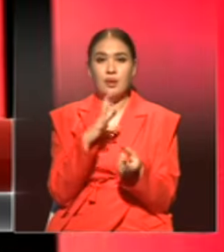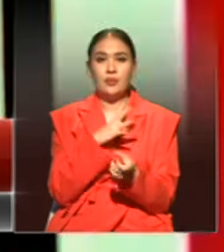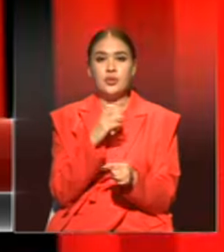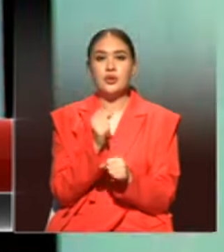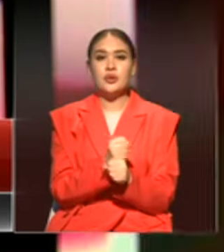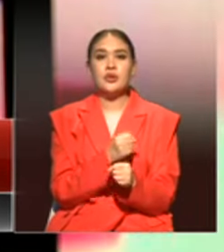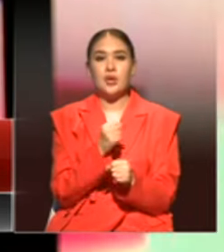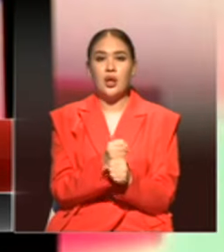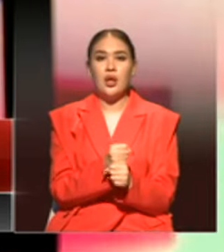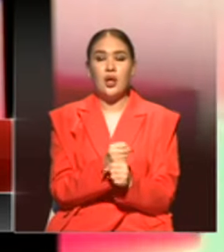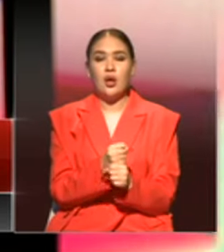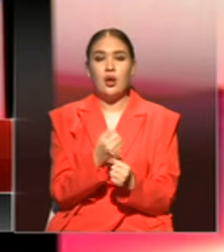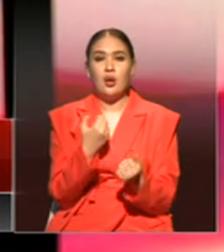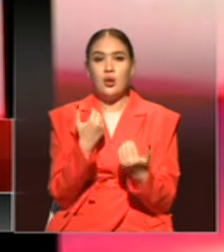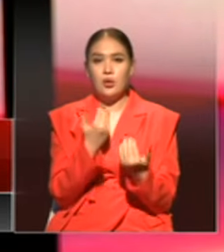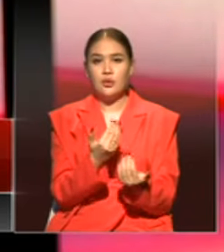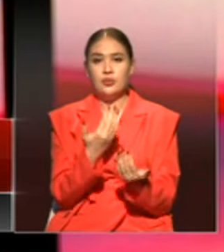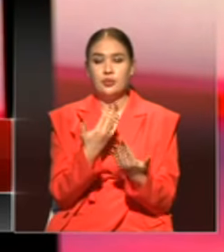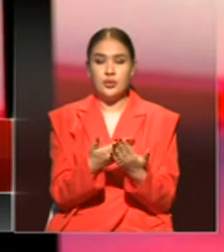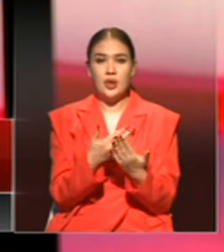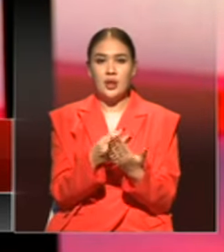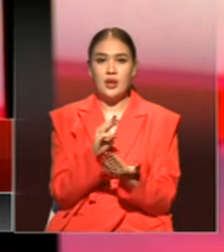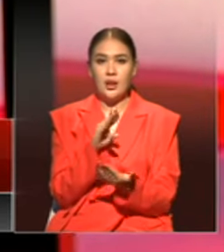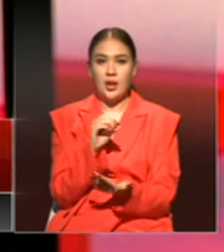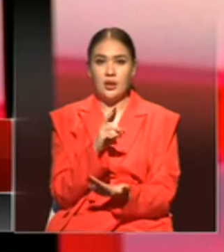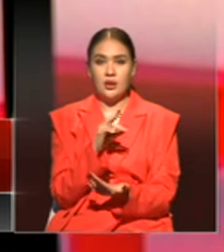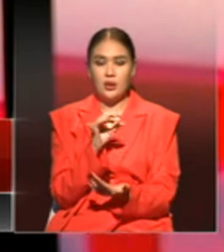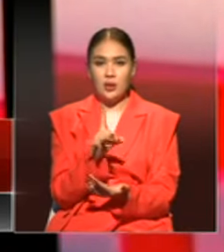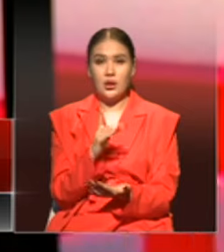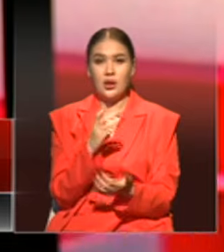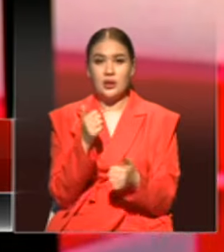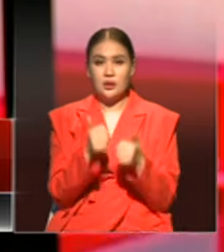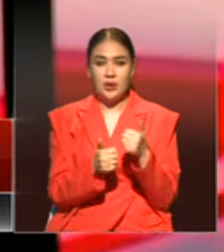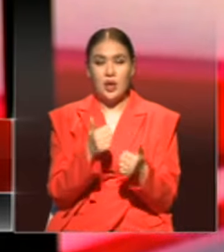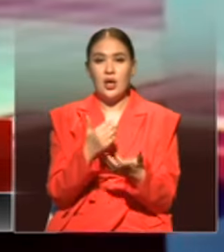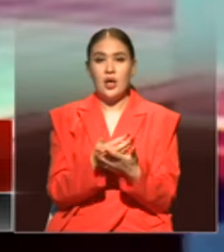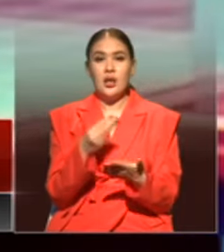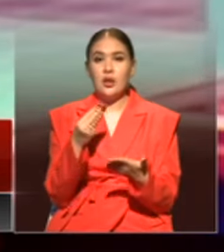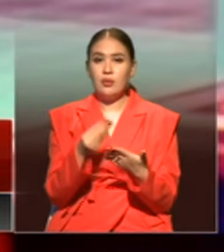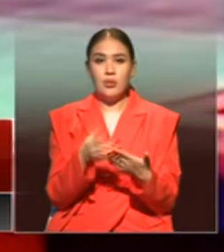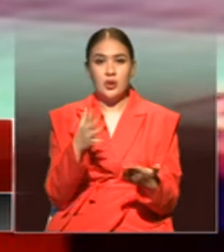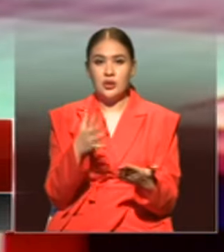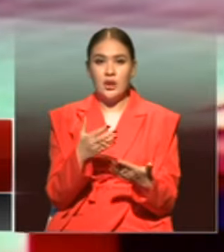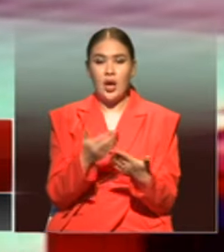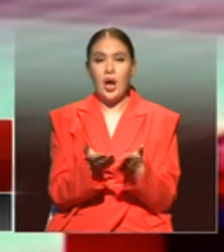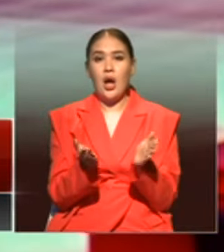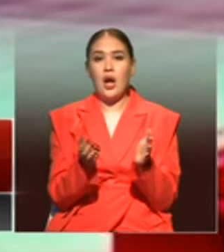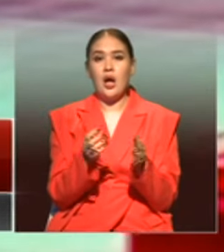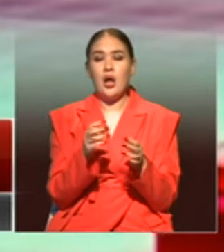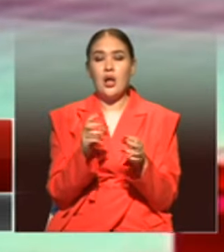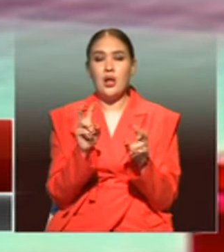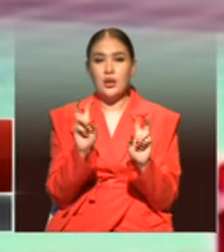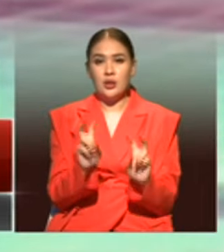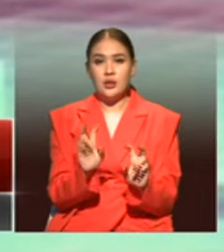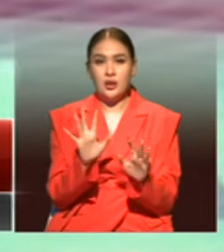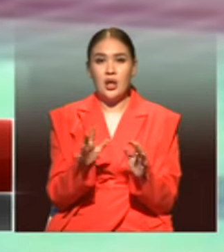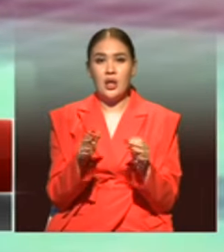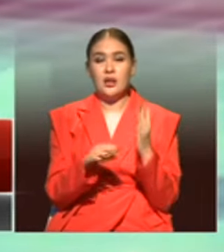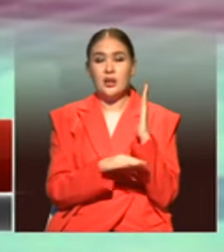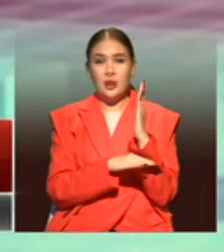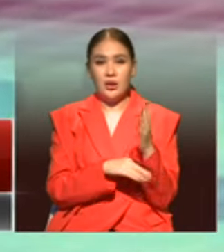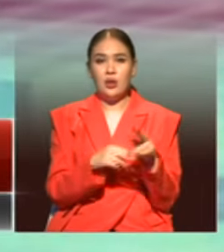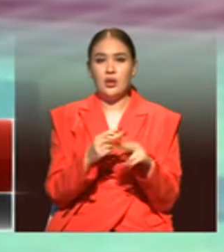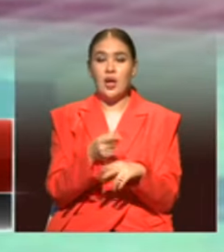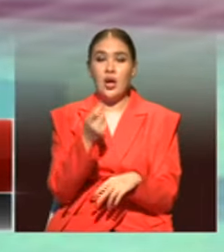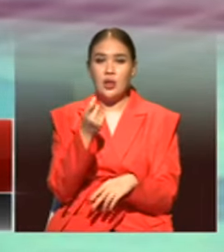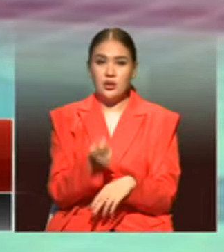заттарымыз, ол мысалы тендерден ойнатылған заттардан кішкене қымбаттау болады, а ағаш лавочкалар олар кішкене арзандау болады. Сол себепті жаңағы біздің